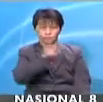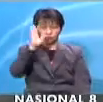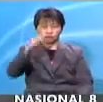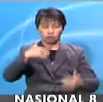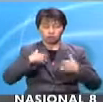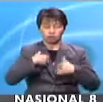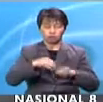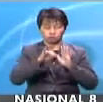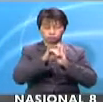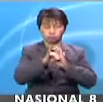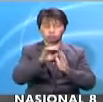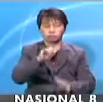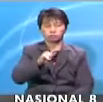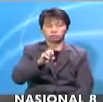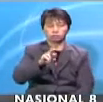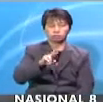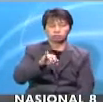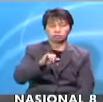integritasting untuk